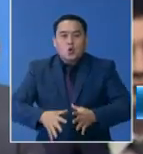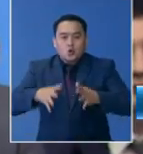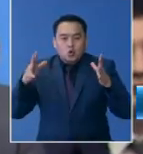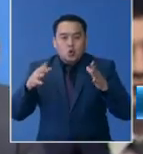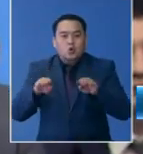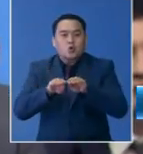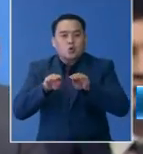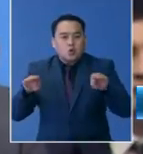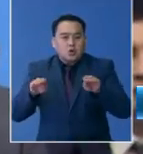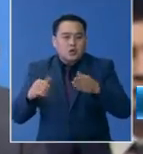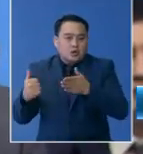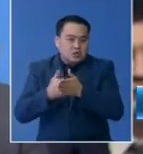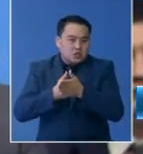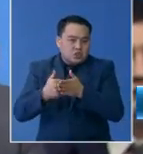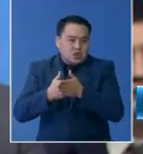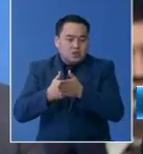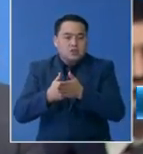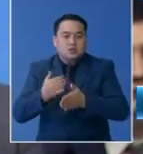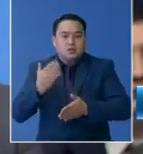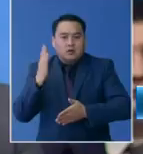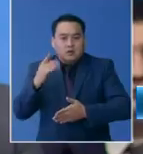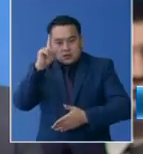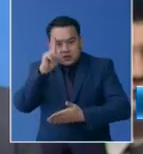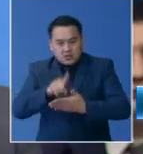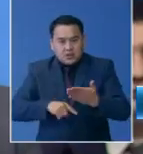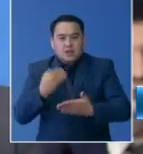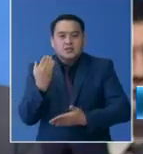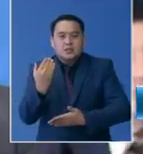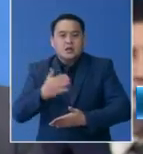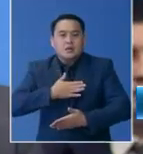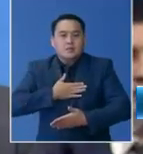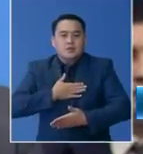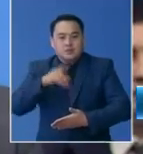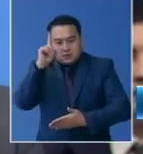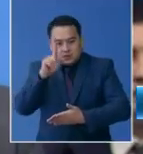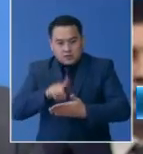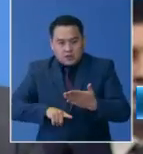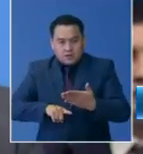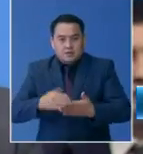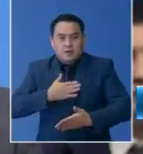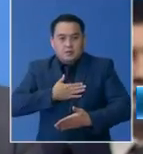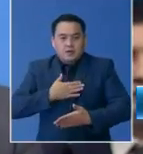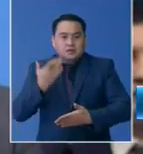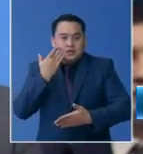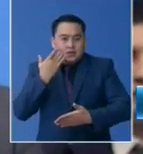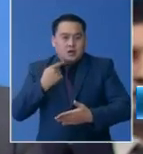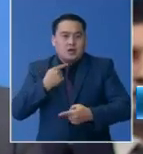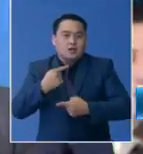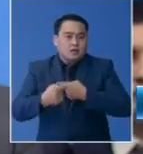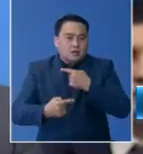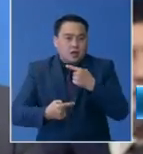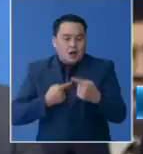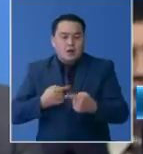деңгейге жеткеніңіздер. Сіздерге елбасы сенім атқарады. Бізде сіздерге сенеміз. Біз әрқашан